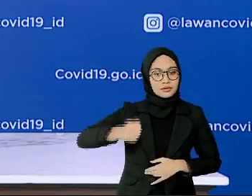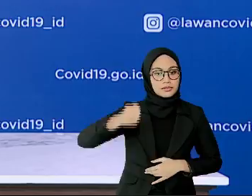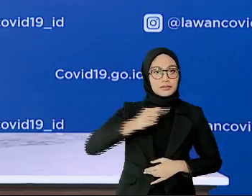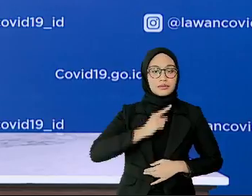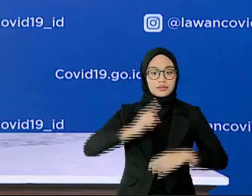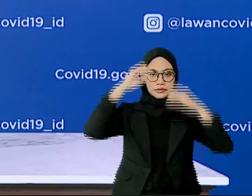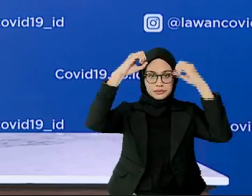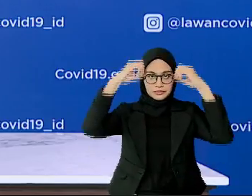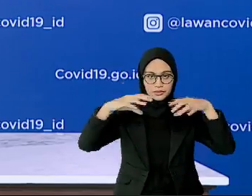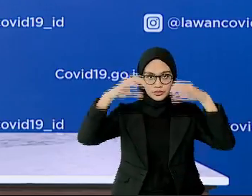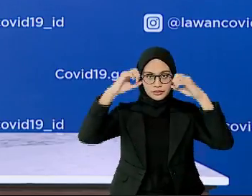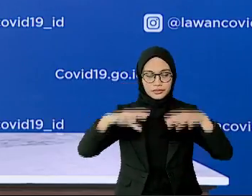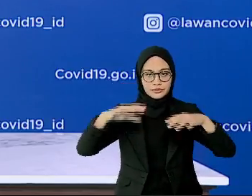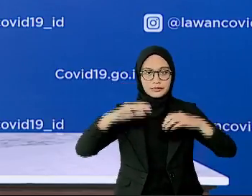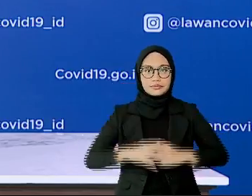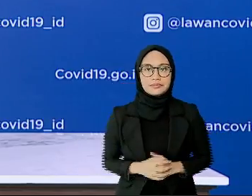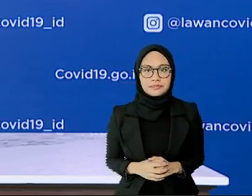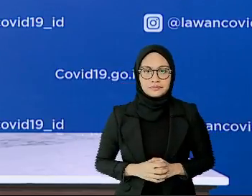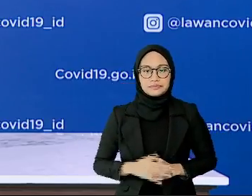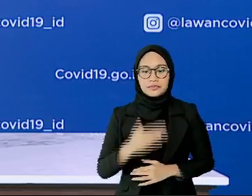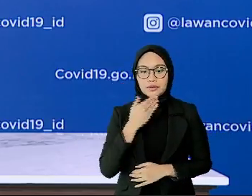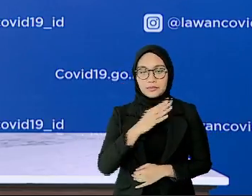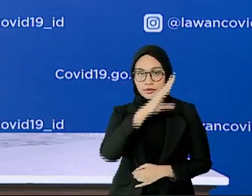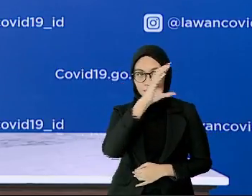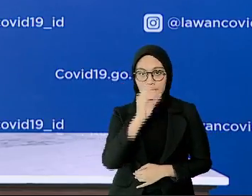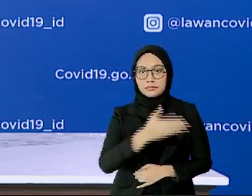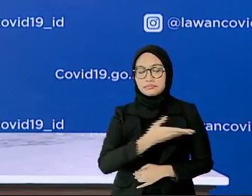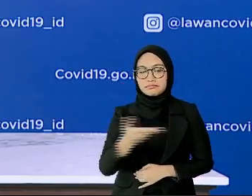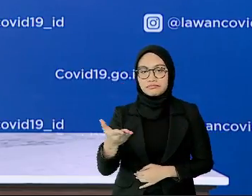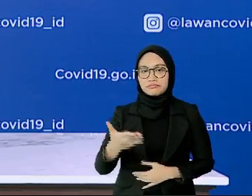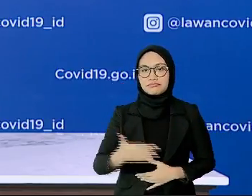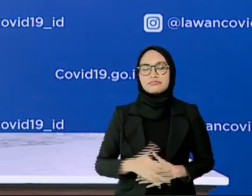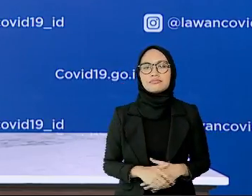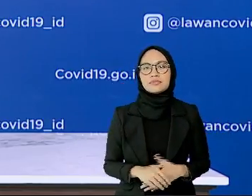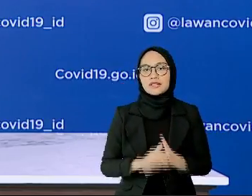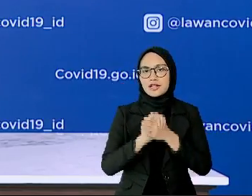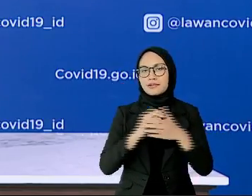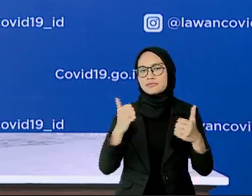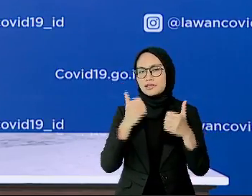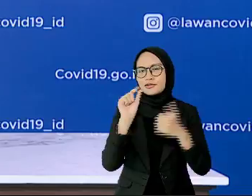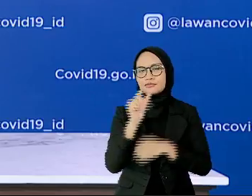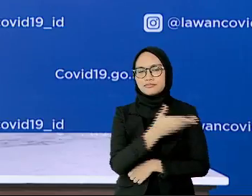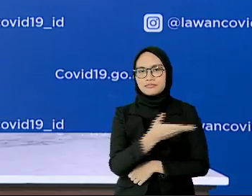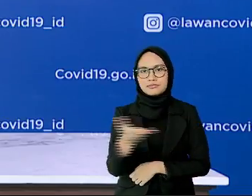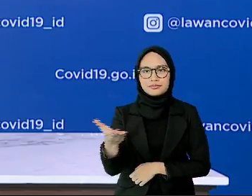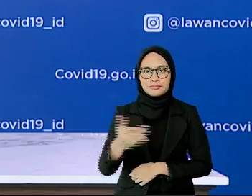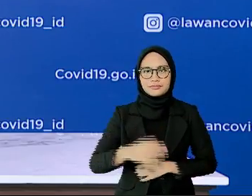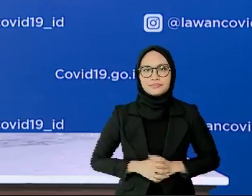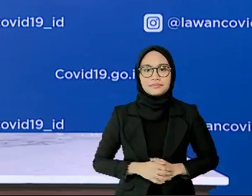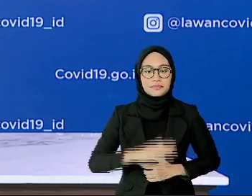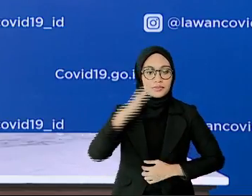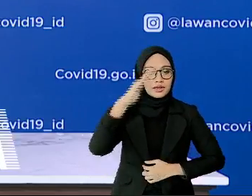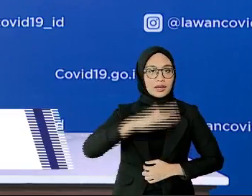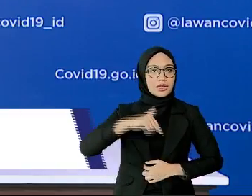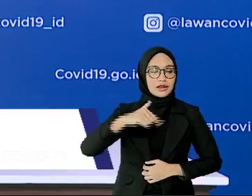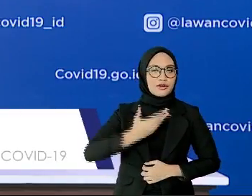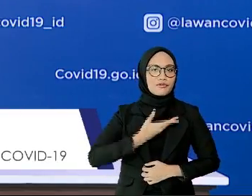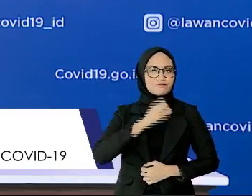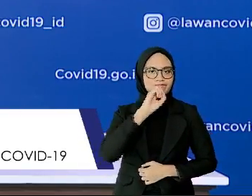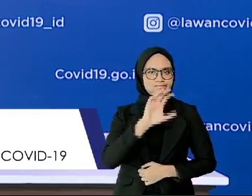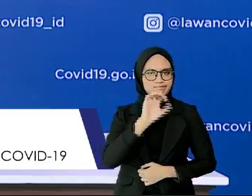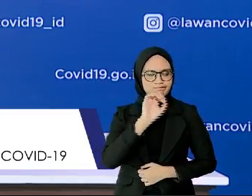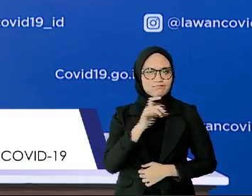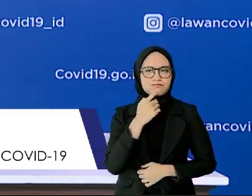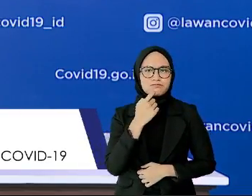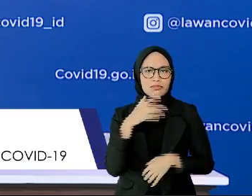Assalamualaikum warahmatullahi wabarakatuh. Selamat sore, salam sejahtera untuk kita semuanya. Hari ini saya akan